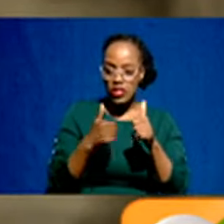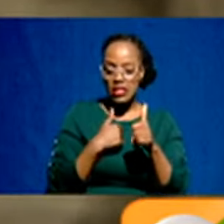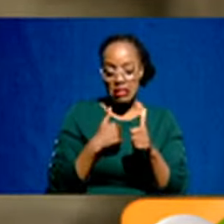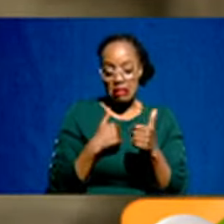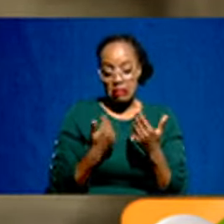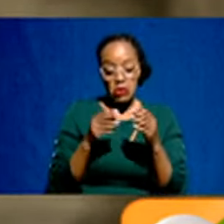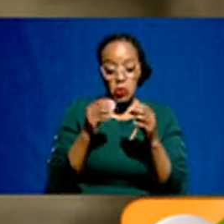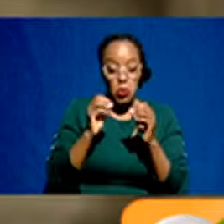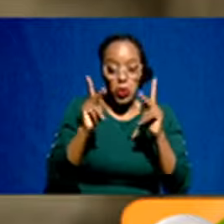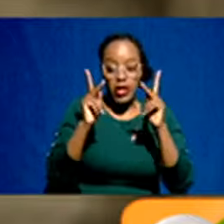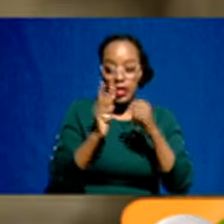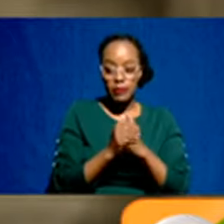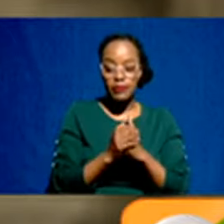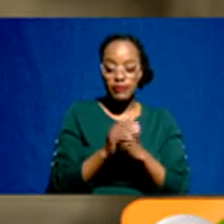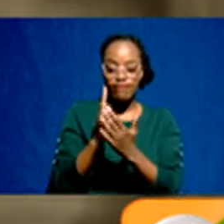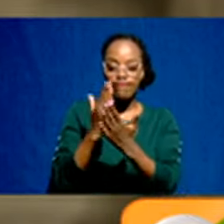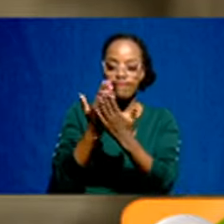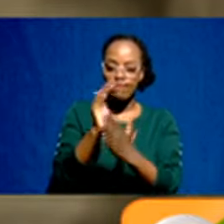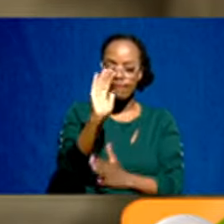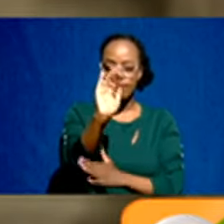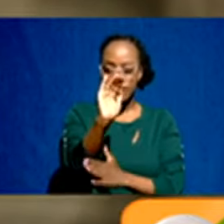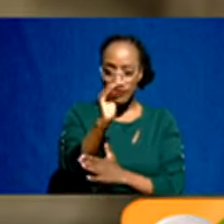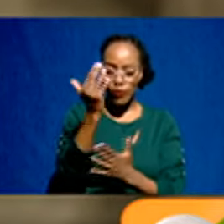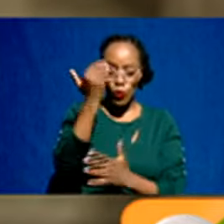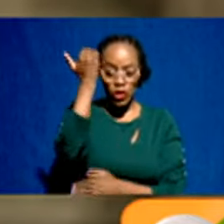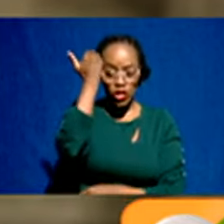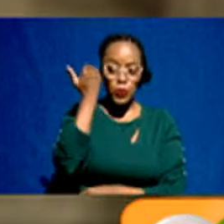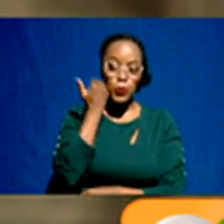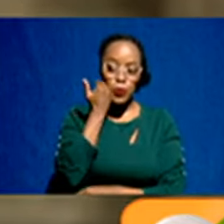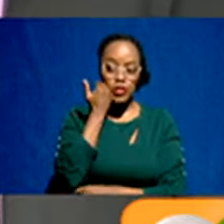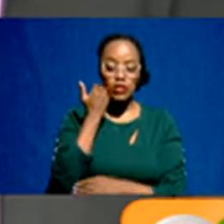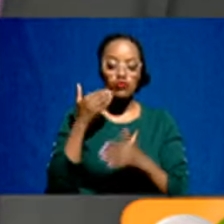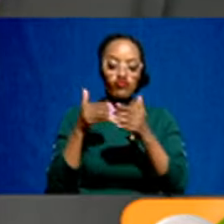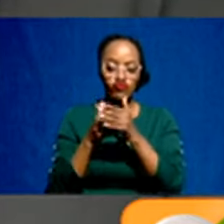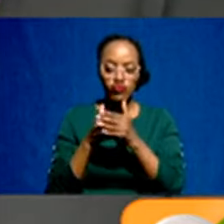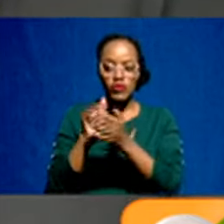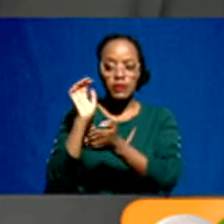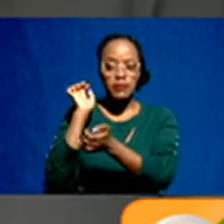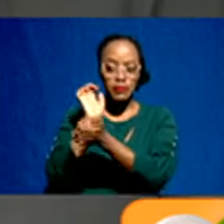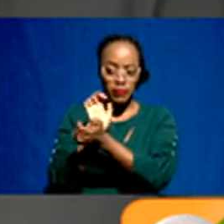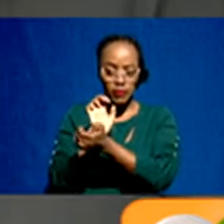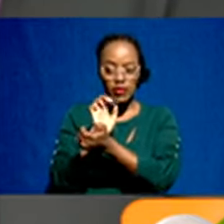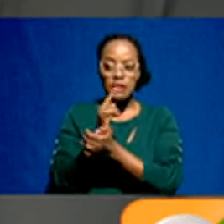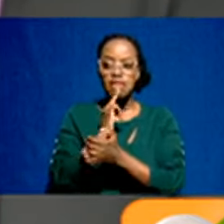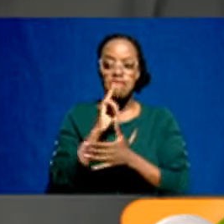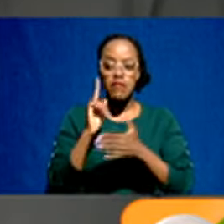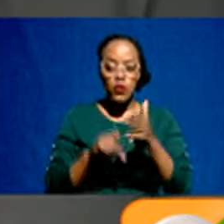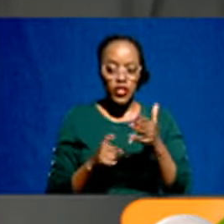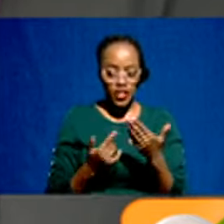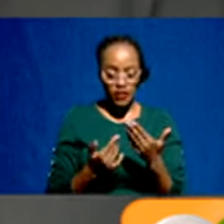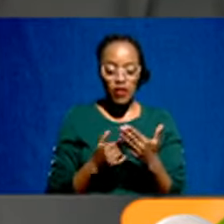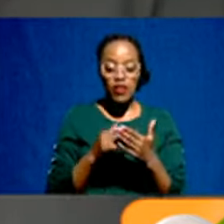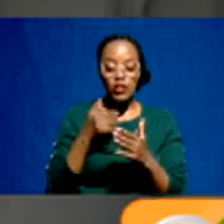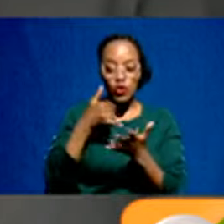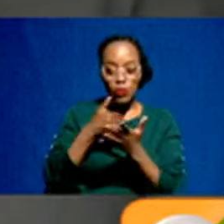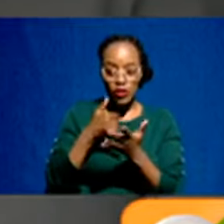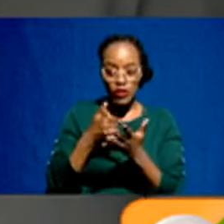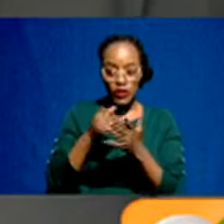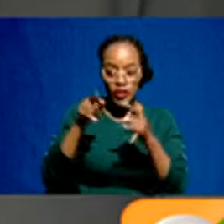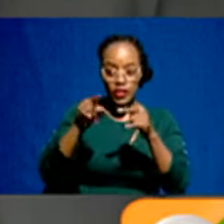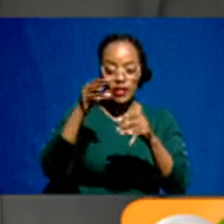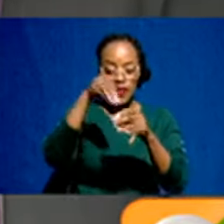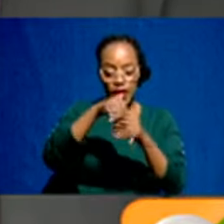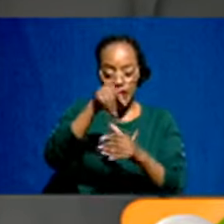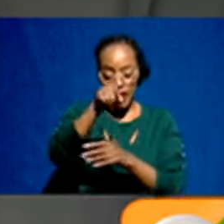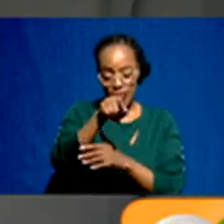Mfanyibiashara huyo aliwasilisha ombi mahakamani kuzuia kukamatwa kwake, akisema kuwa kuhusishwa kwake kwenye